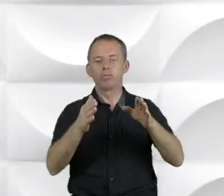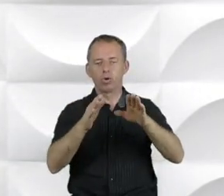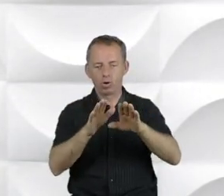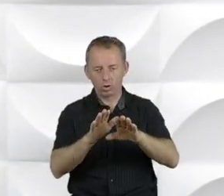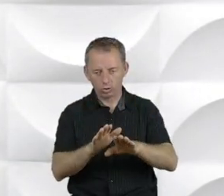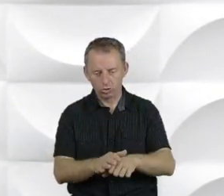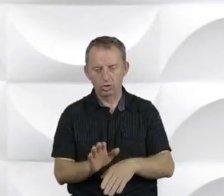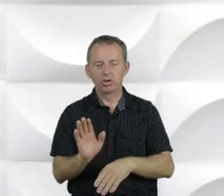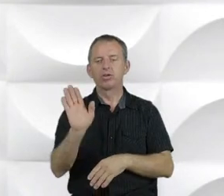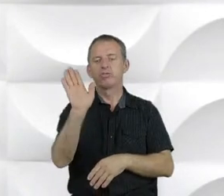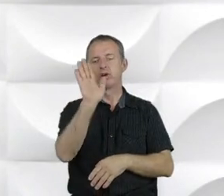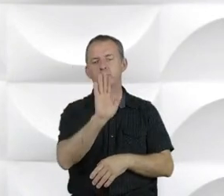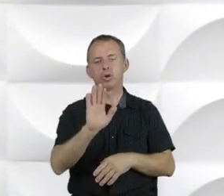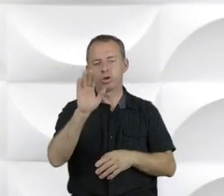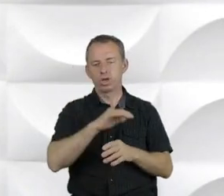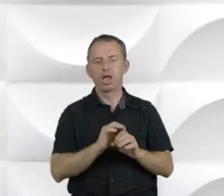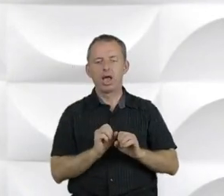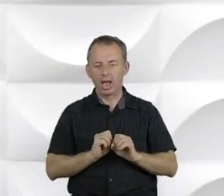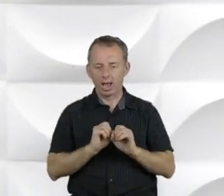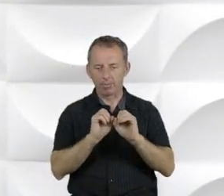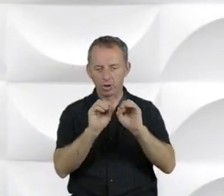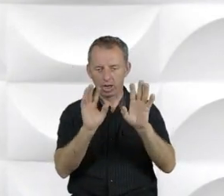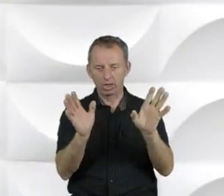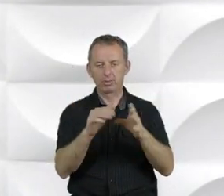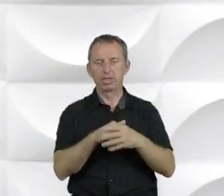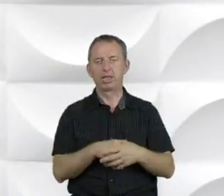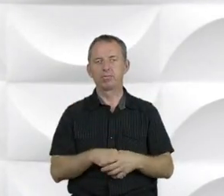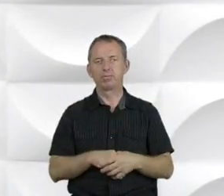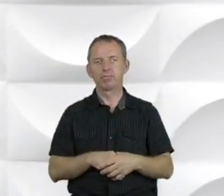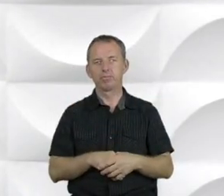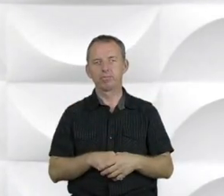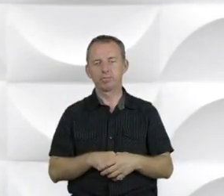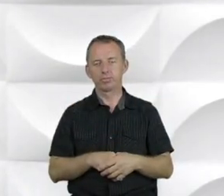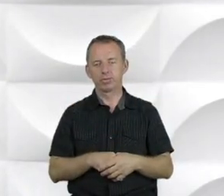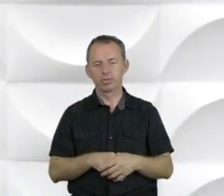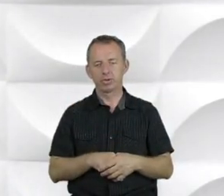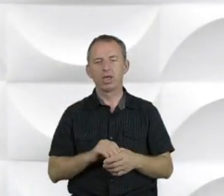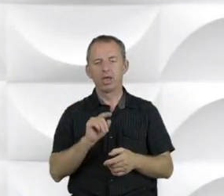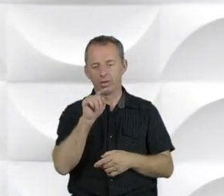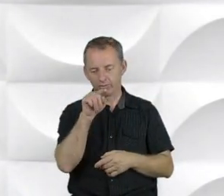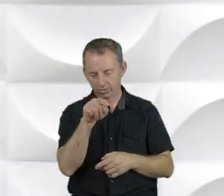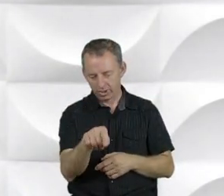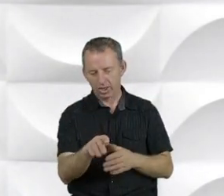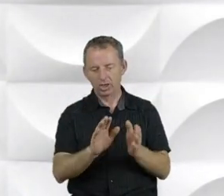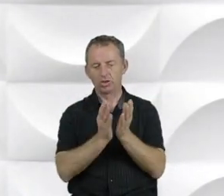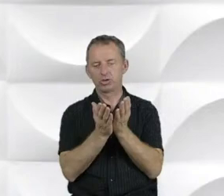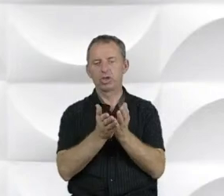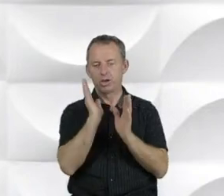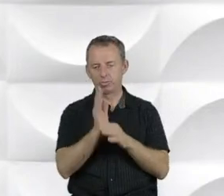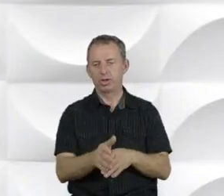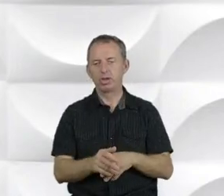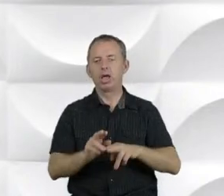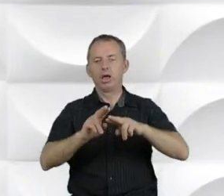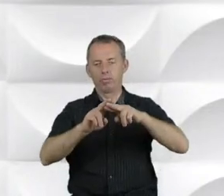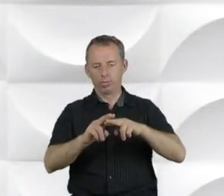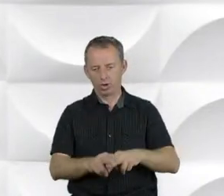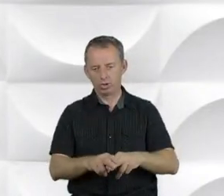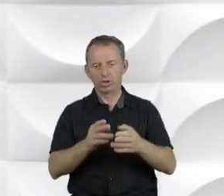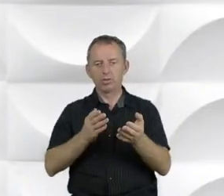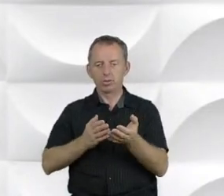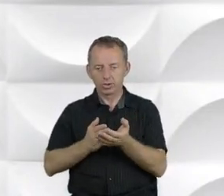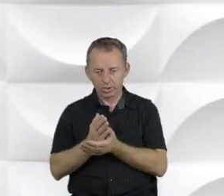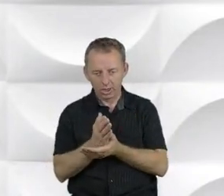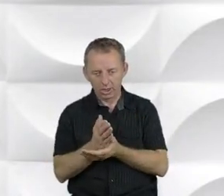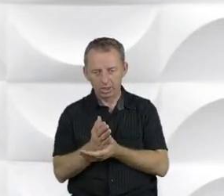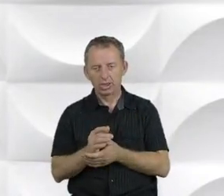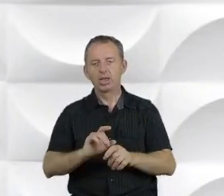błogosławieństwa Bożego Apokalipsę. I w tej księdze będziemy pozostawać przez